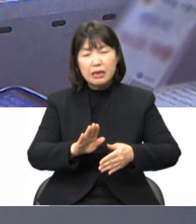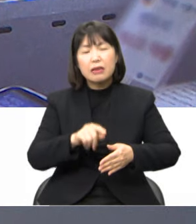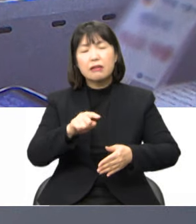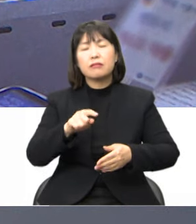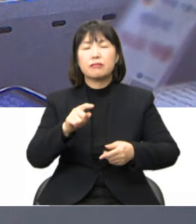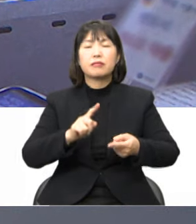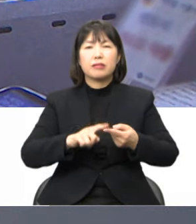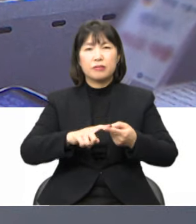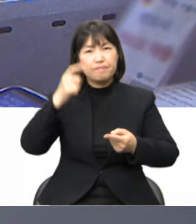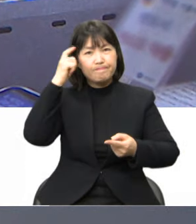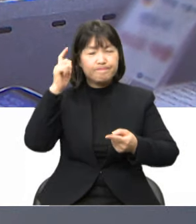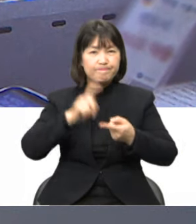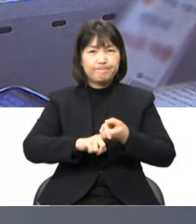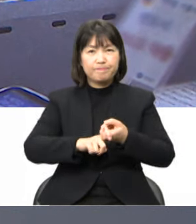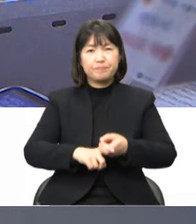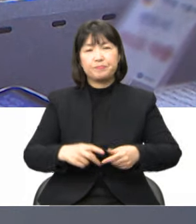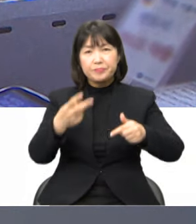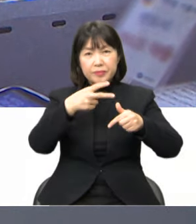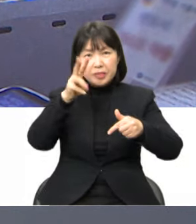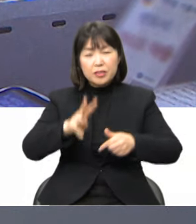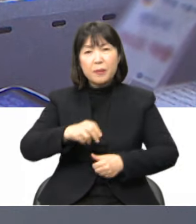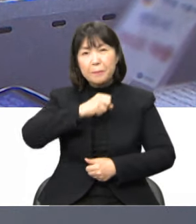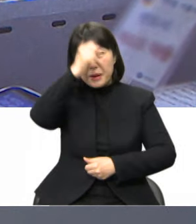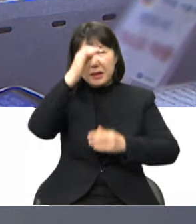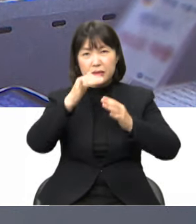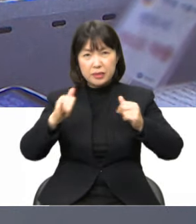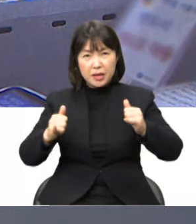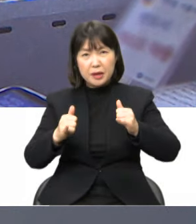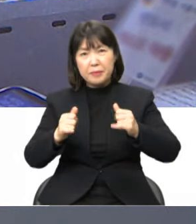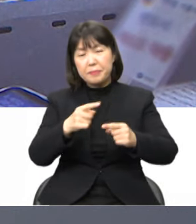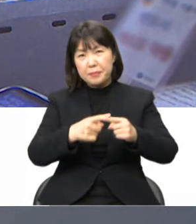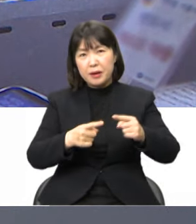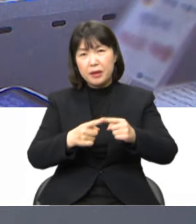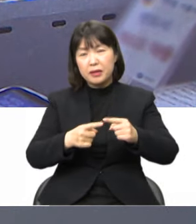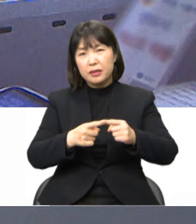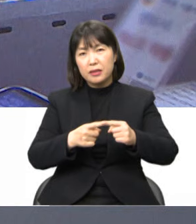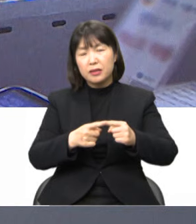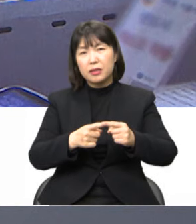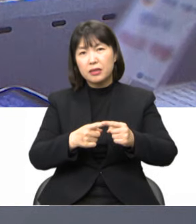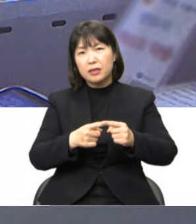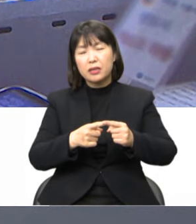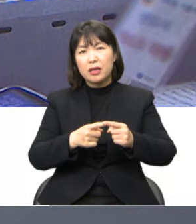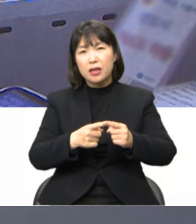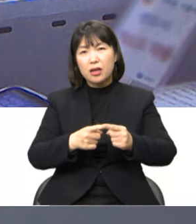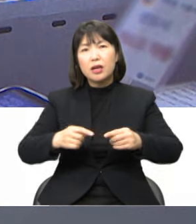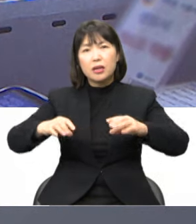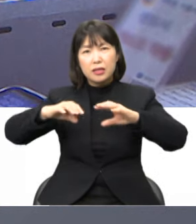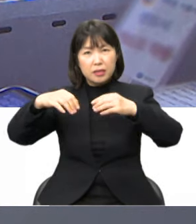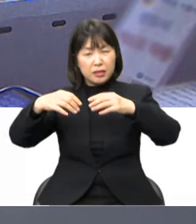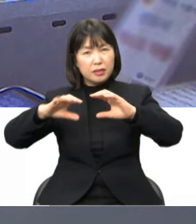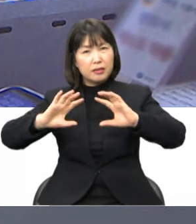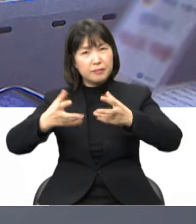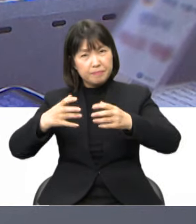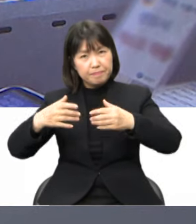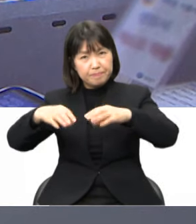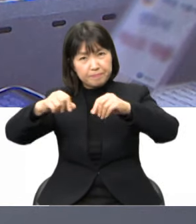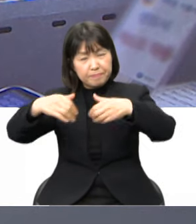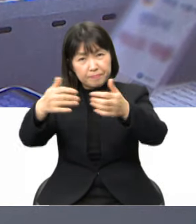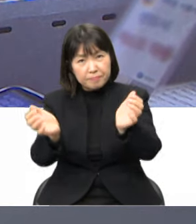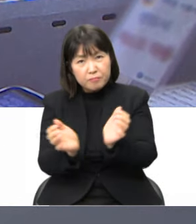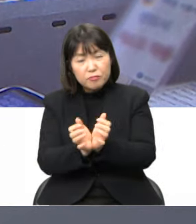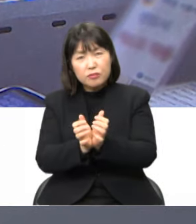쏠립니다 인천 당선인 중 절반이이 국토교통 위를 희망하는데 국토교통위원장 자리에 인천